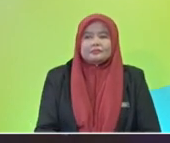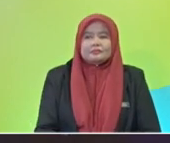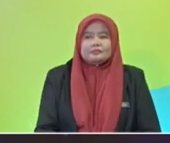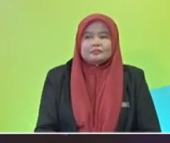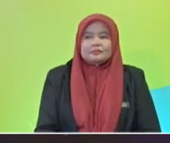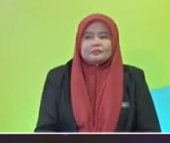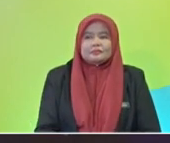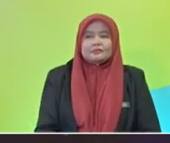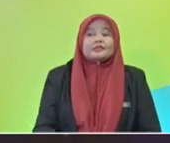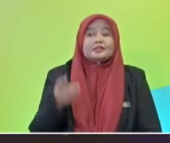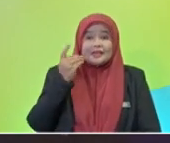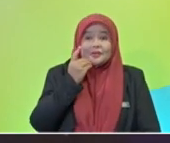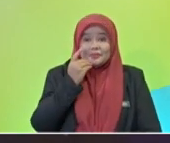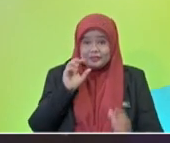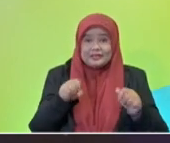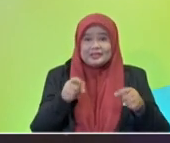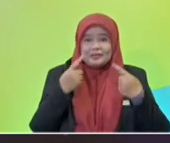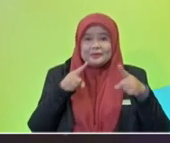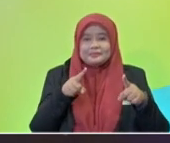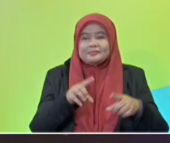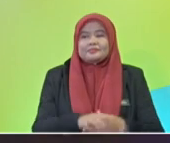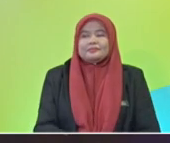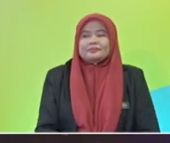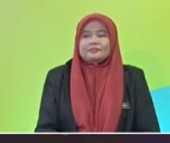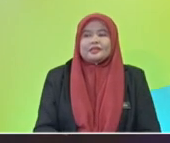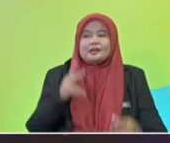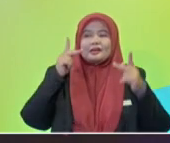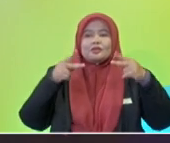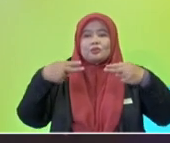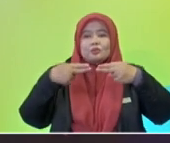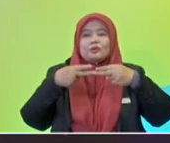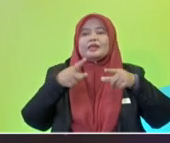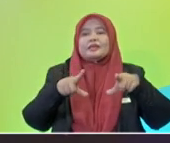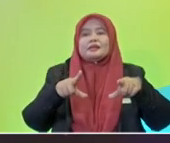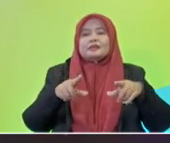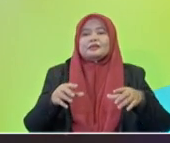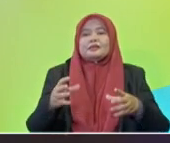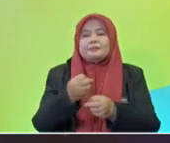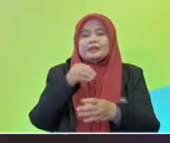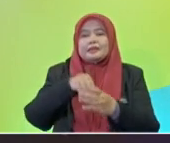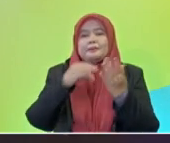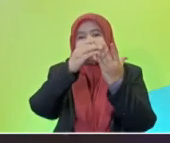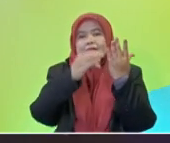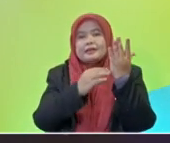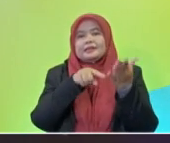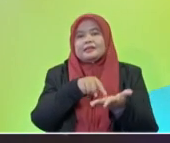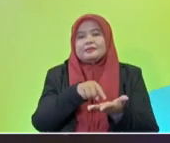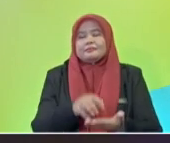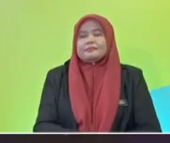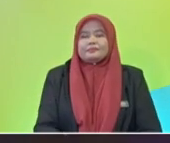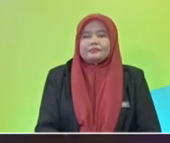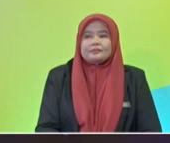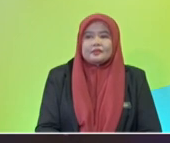Danu ada tak Danu ada tak kata hubung lain yang terdapat dalam perenggan ini silakan